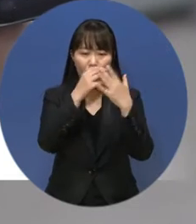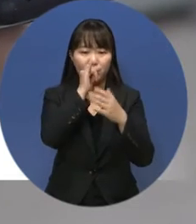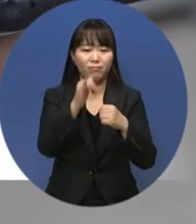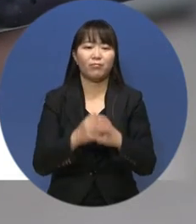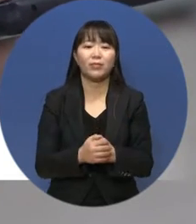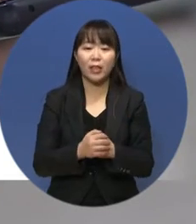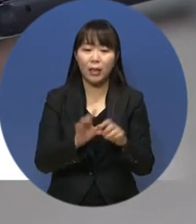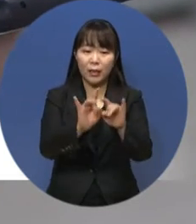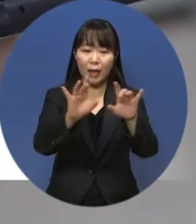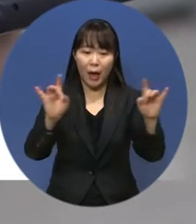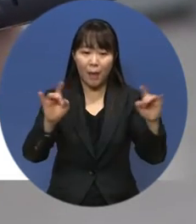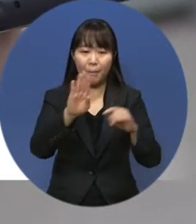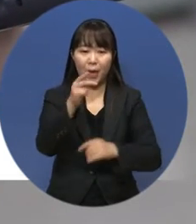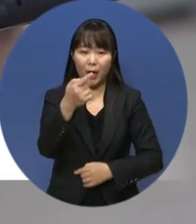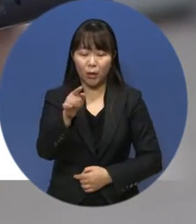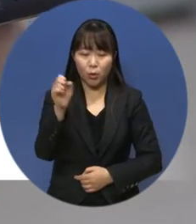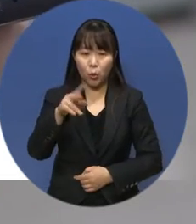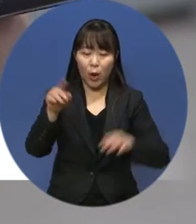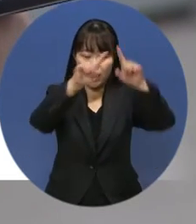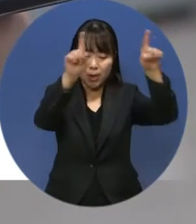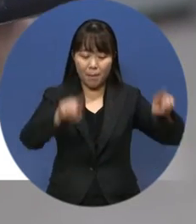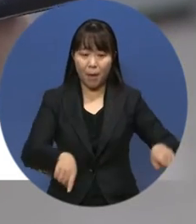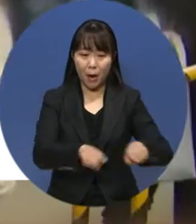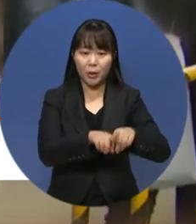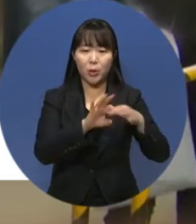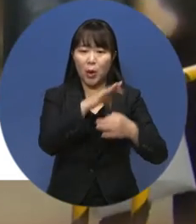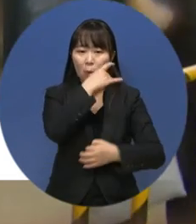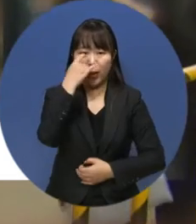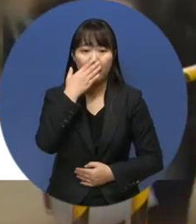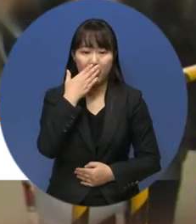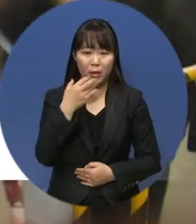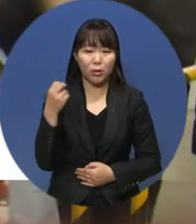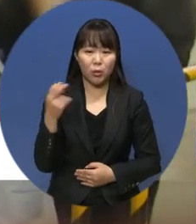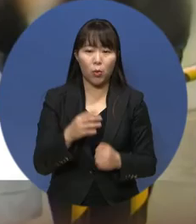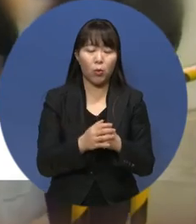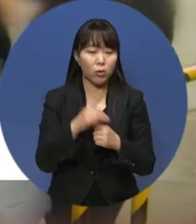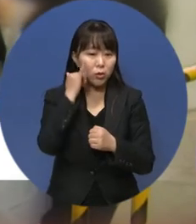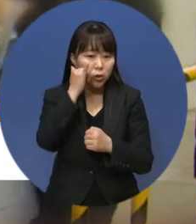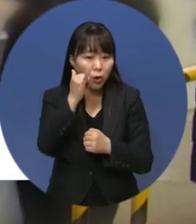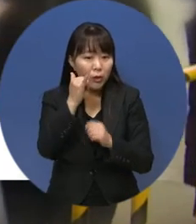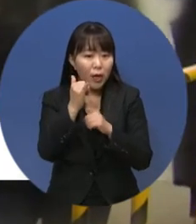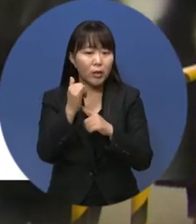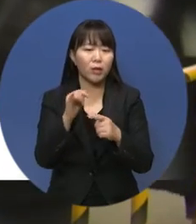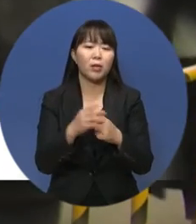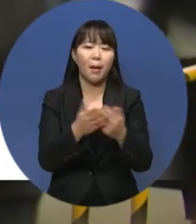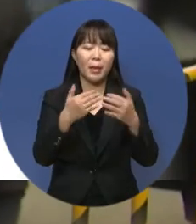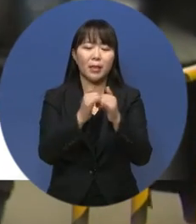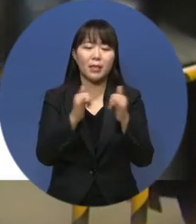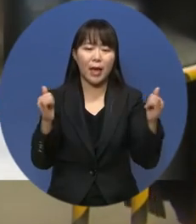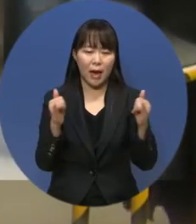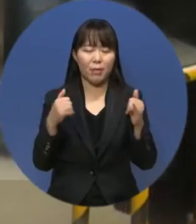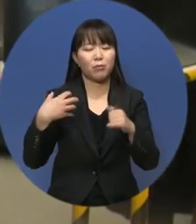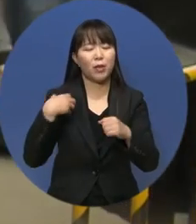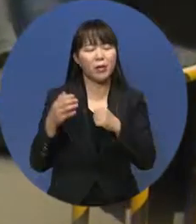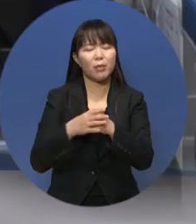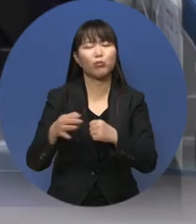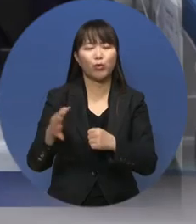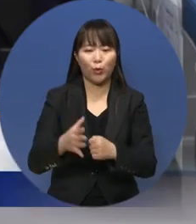번호는 시설 내에 배너와 안내판 등을 통해 확인할 수 있으며 통화료는 수신자 부담으로 무료입니다